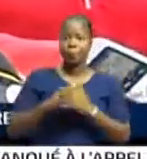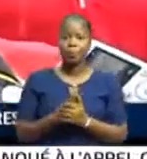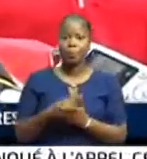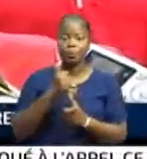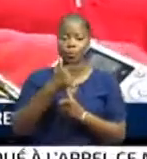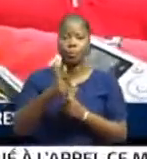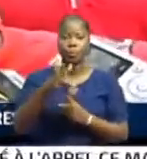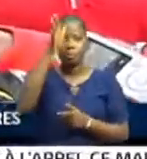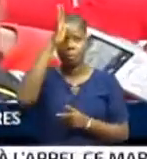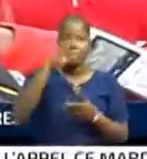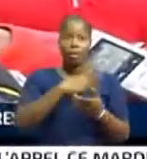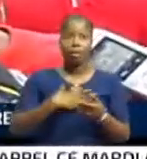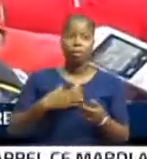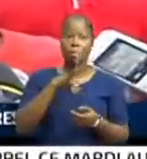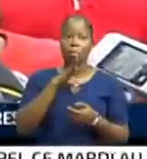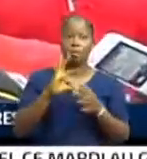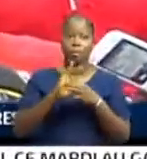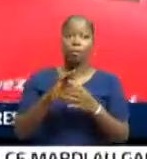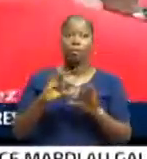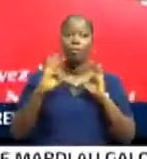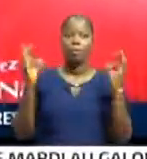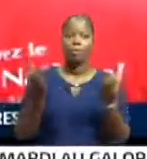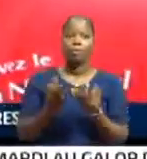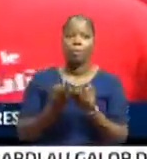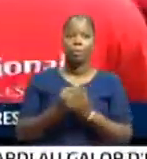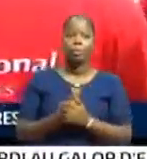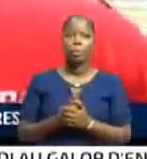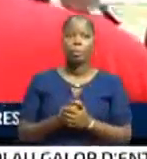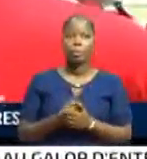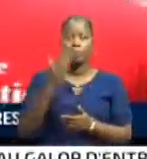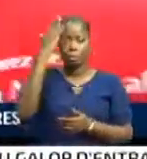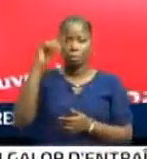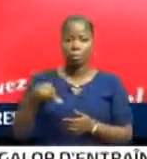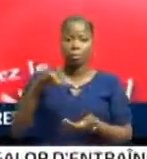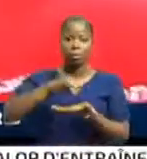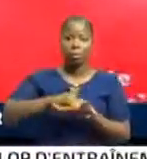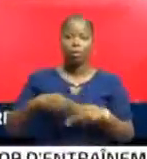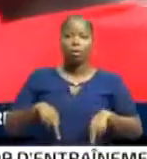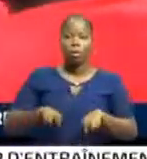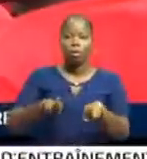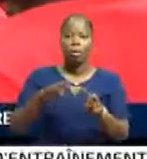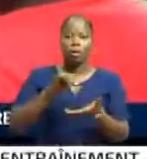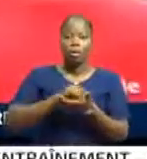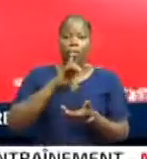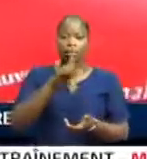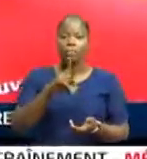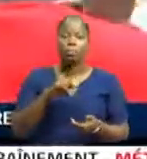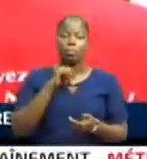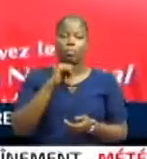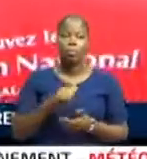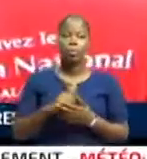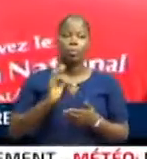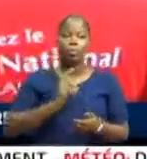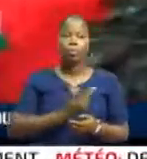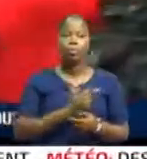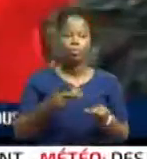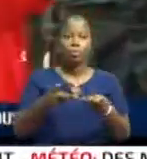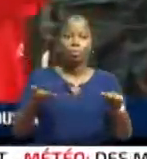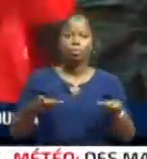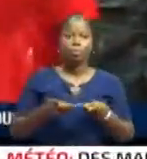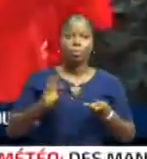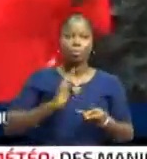ils n'ont pas à nous mettre ici ils sont en train de nous plonger abuser parce que ça ici la russie n'est pas nôtre ce n'est pas notre place aujourd'hui nous